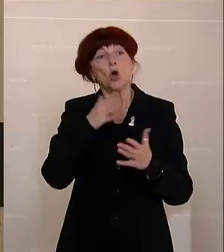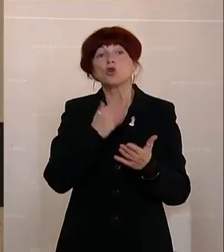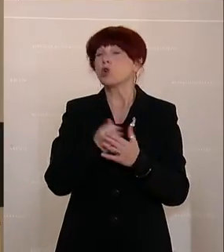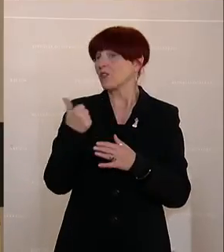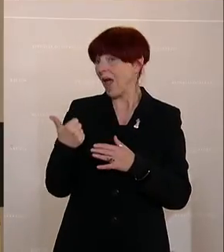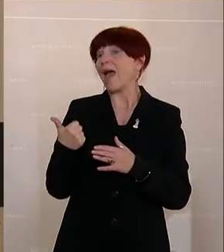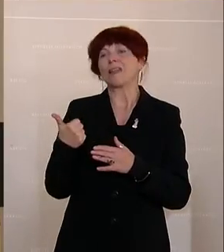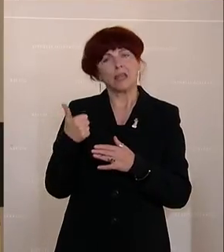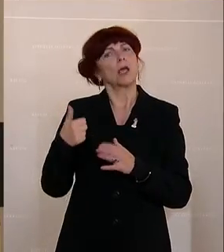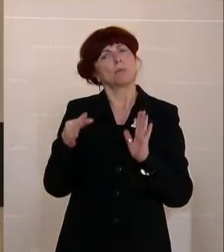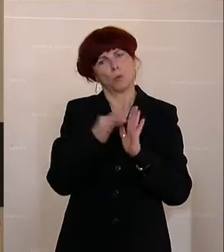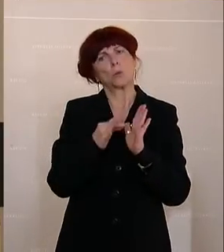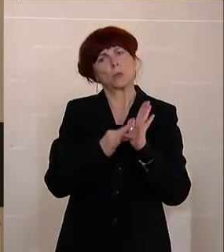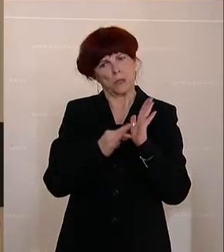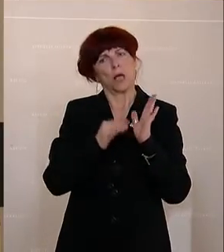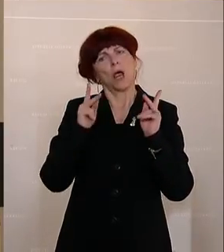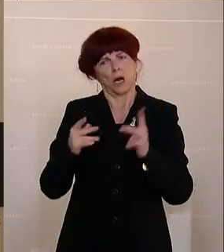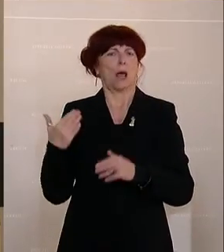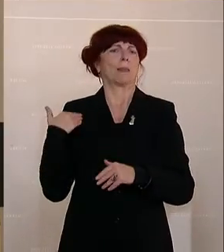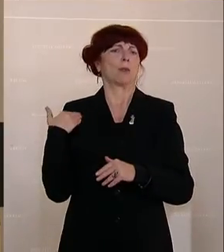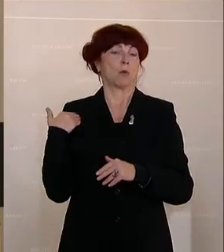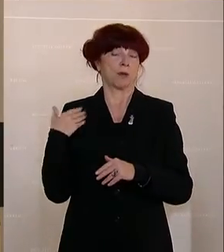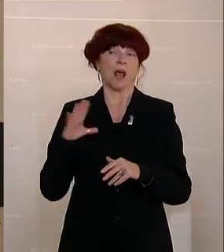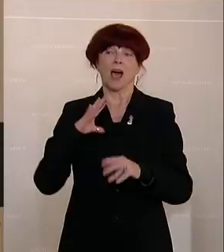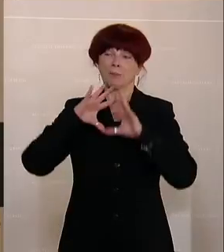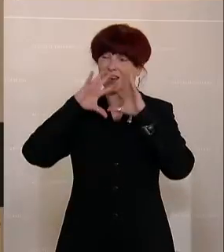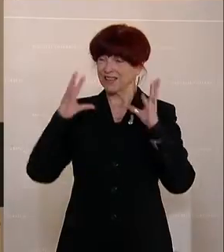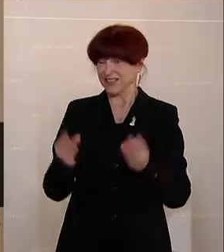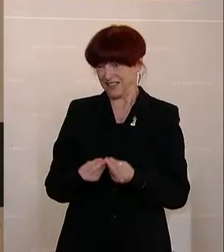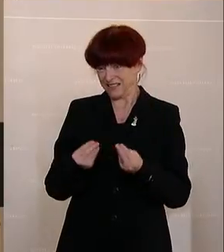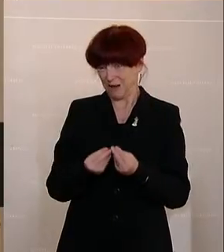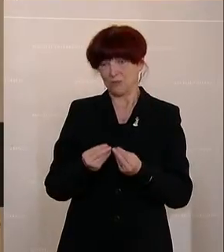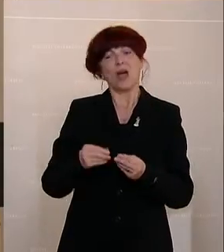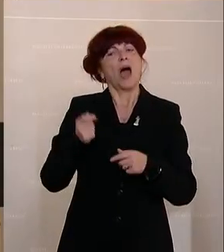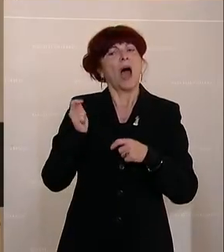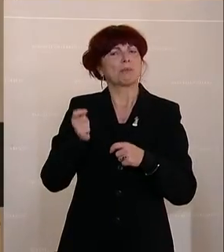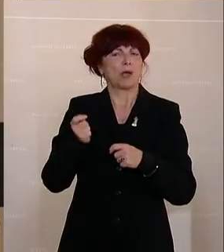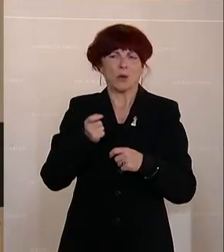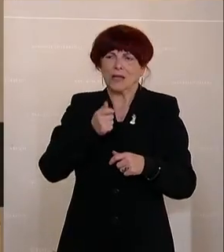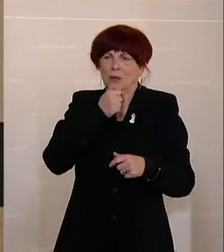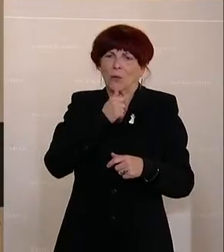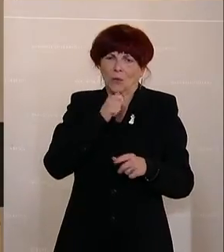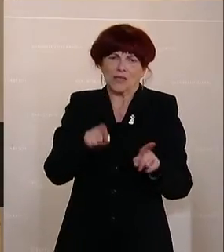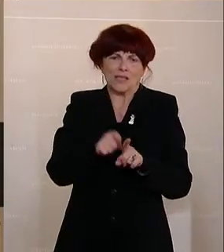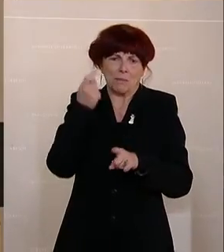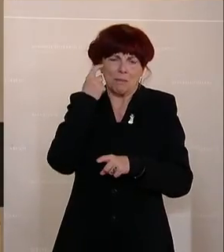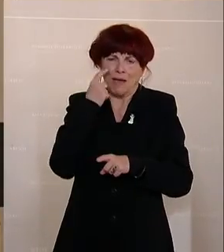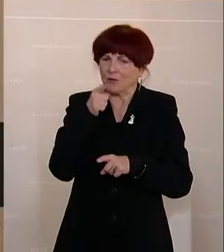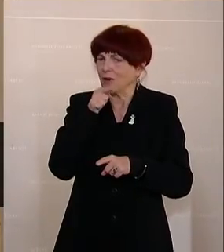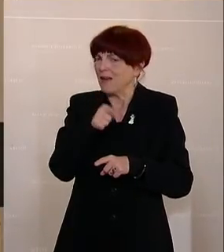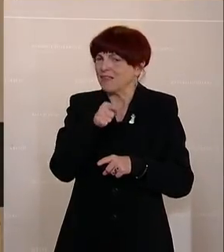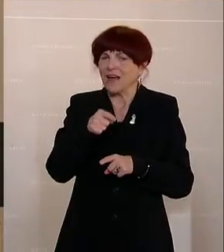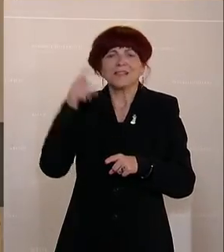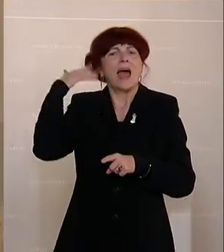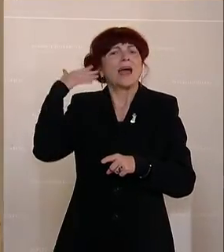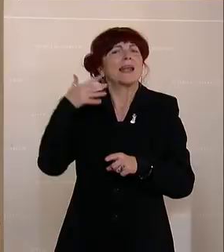Aber unterm Strich, und ich glaube, das sehen ja auch viele Abgeordnete der Grünen so, wird das nicht ausreichen, um die für Österreich runtergebrochenen Klimaziele